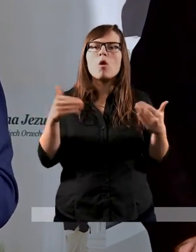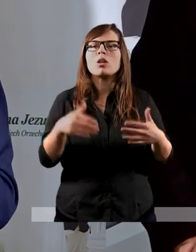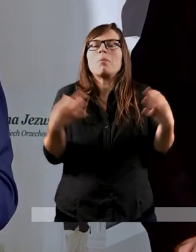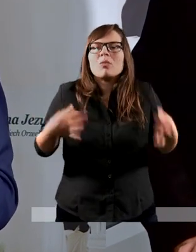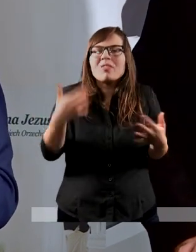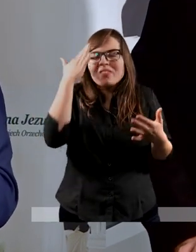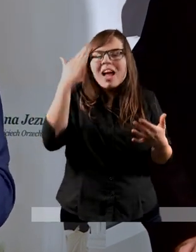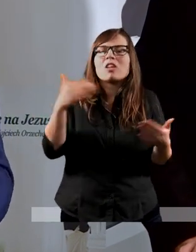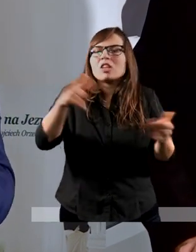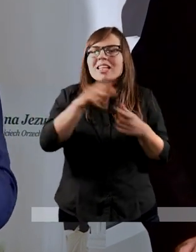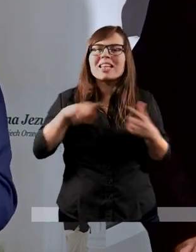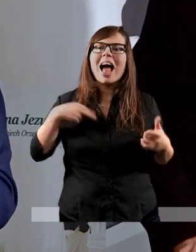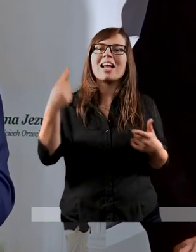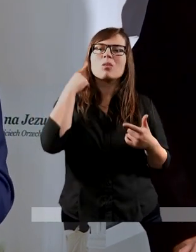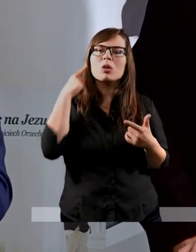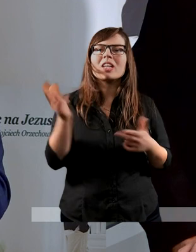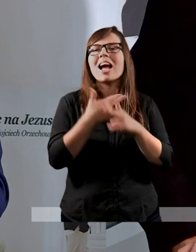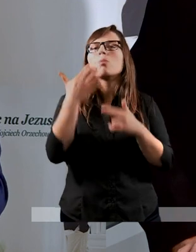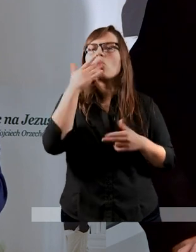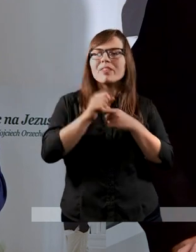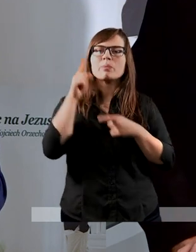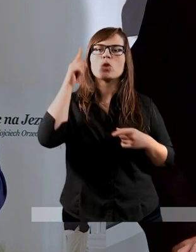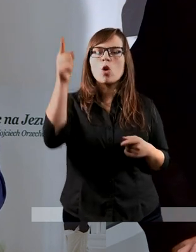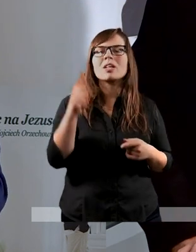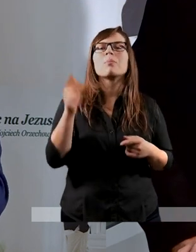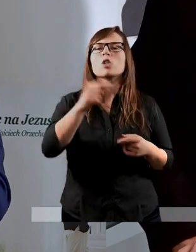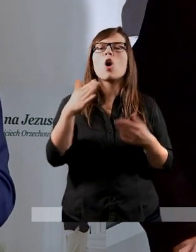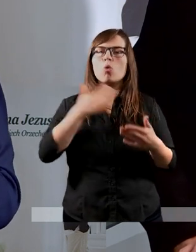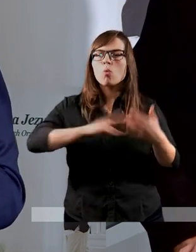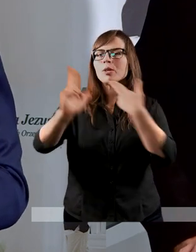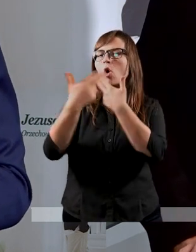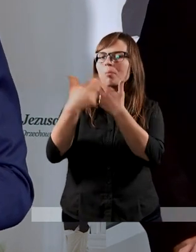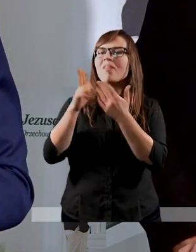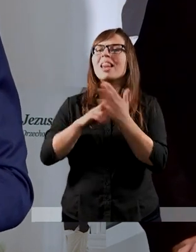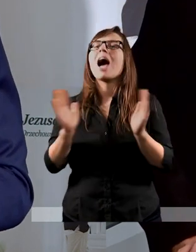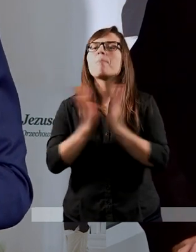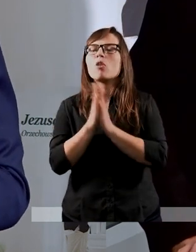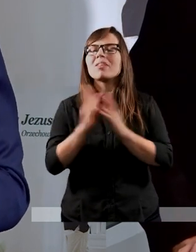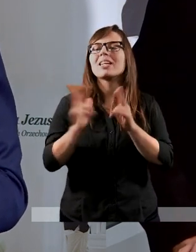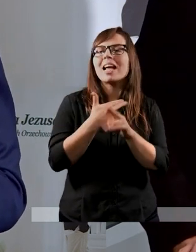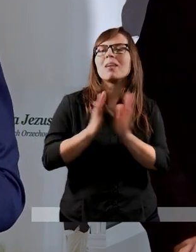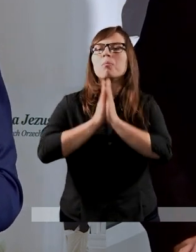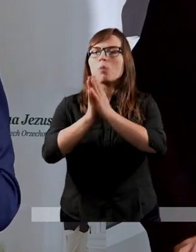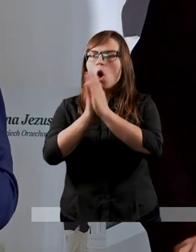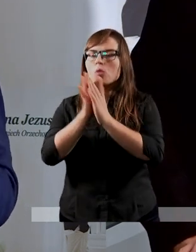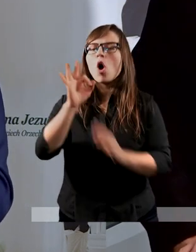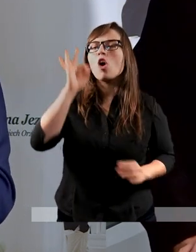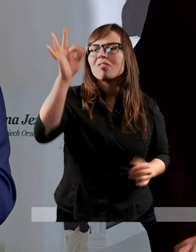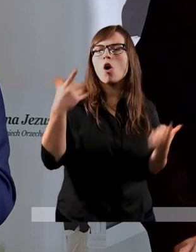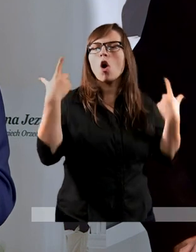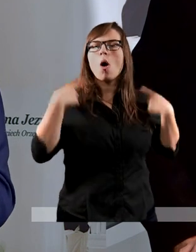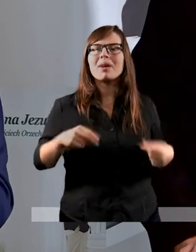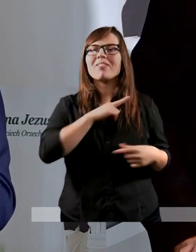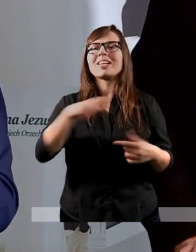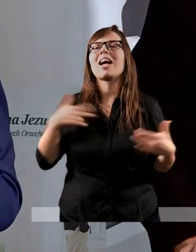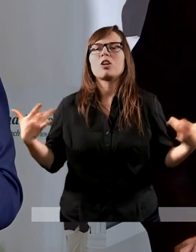z tej księgi wiedzieć, że Ty nas słyszysz, kiedy mówimy do Ciebie i lubisz odpowiadać na modlitwy, kiedy prosimy o Twoją